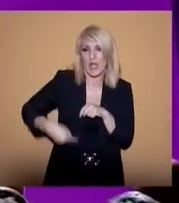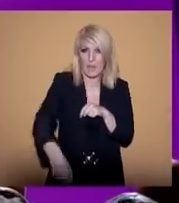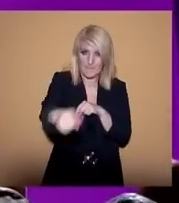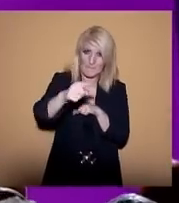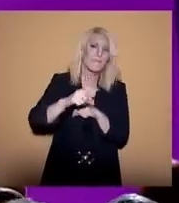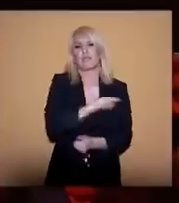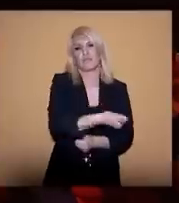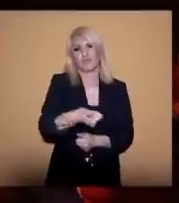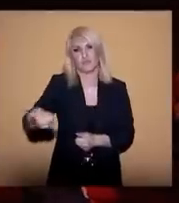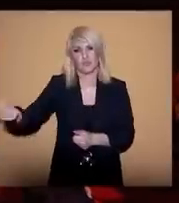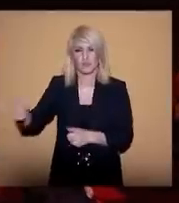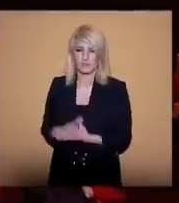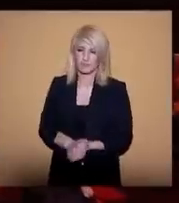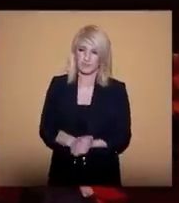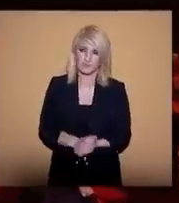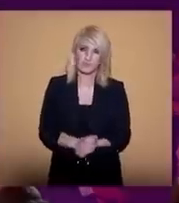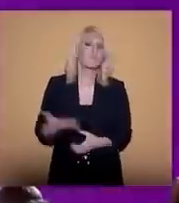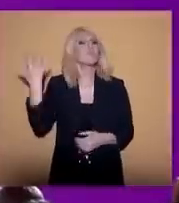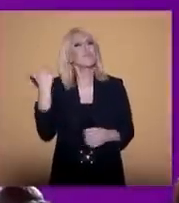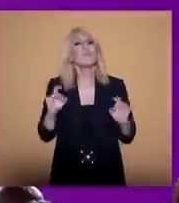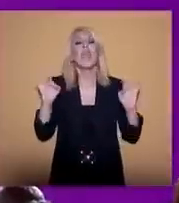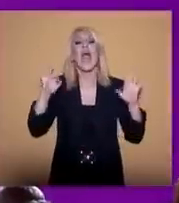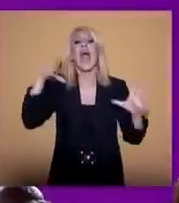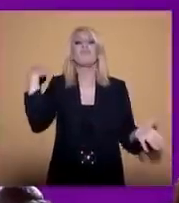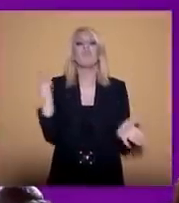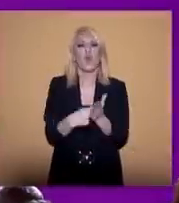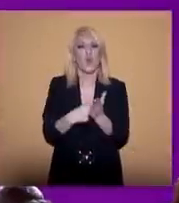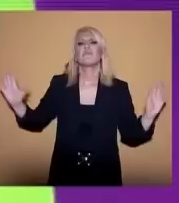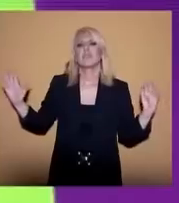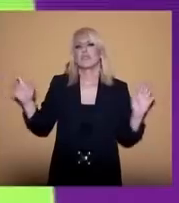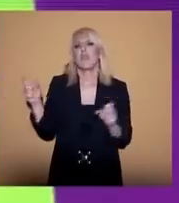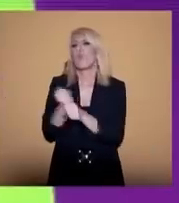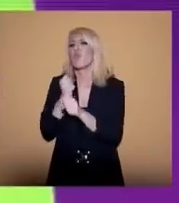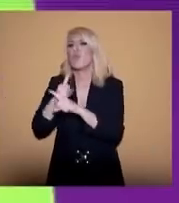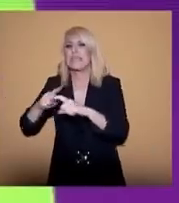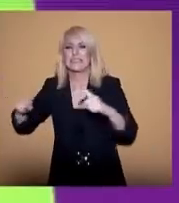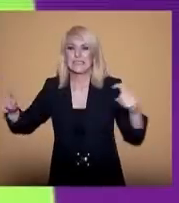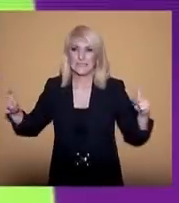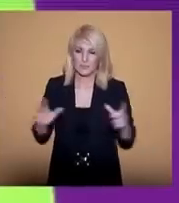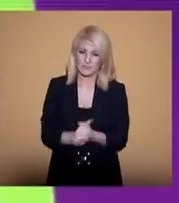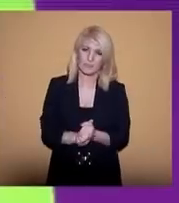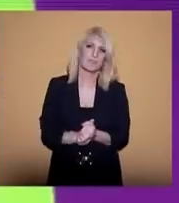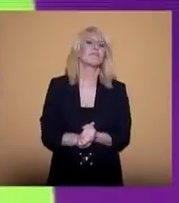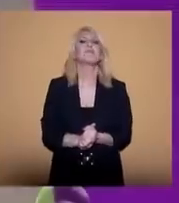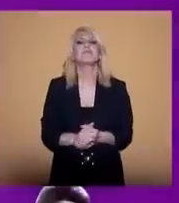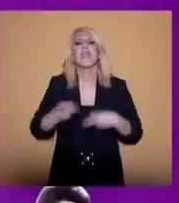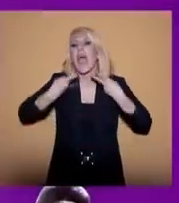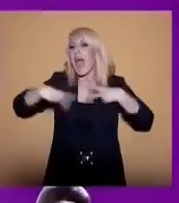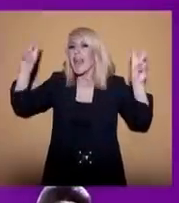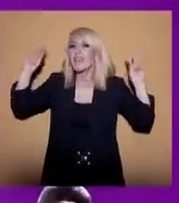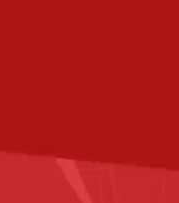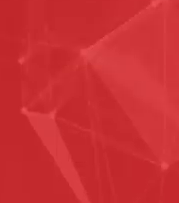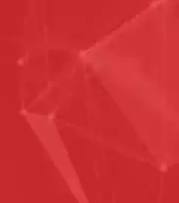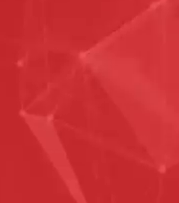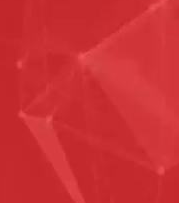προσωπικής διαφοράς. Θεσπίζουμε αφορολόγητο στα 10.000 ευρώ, καταργούμε το τέλος